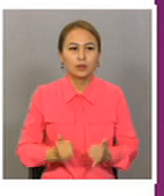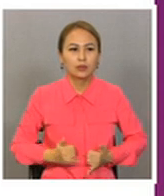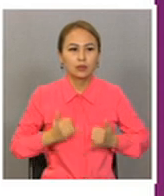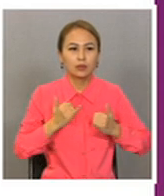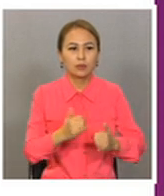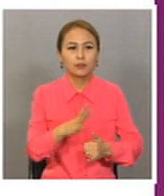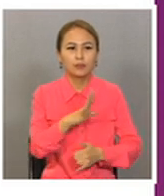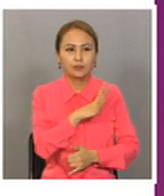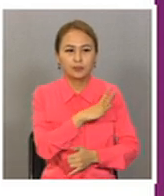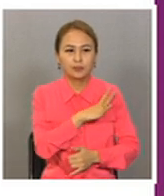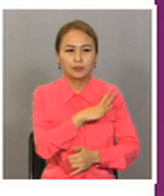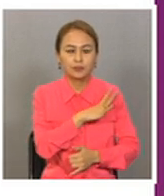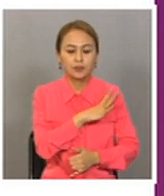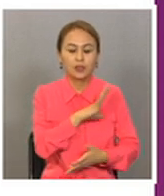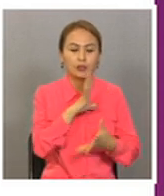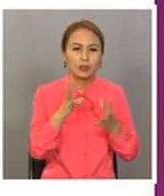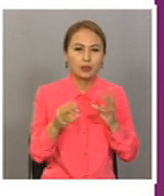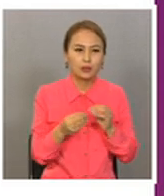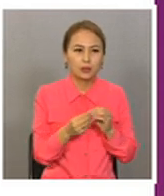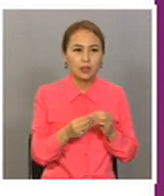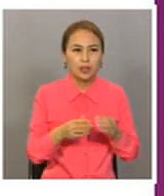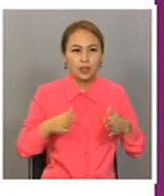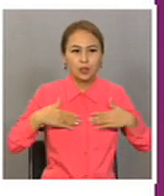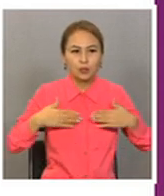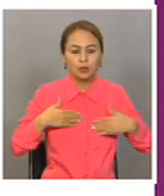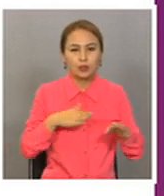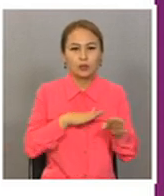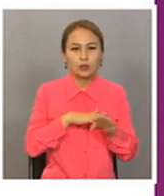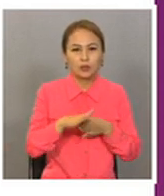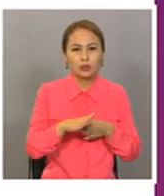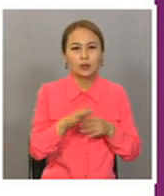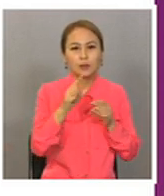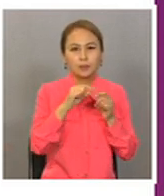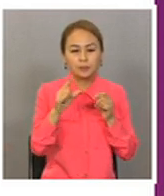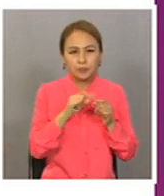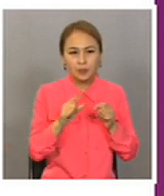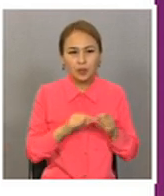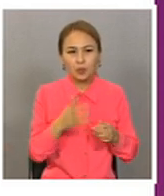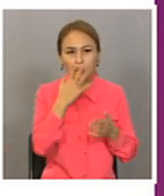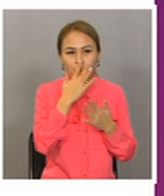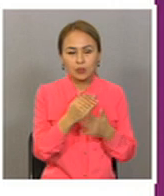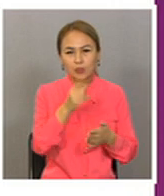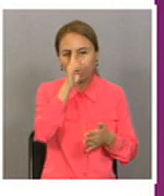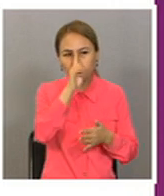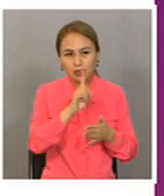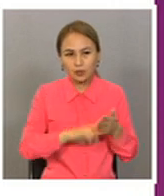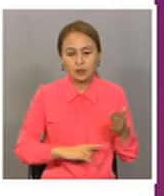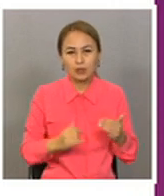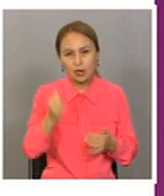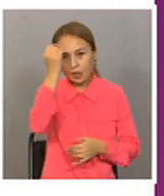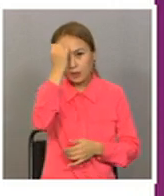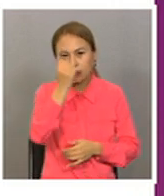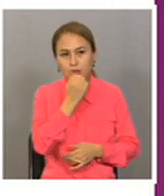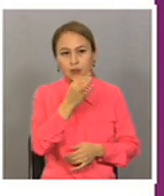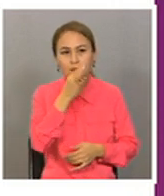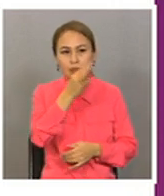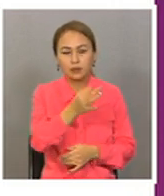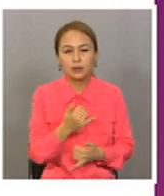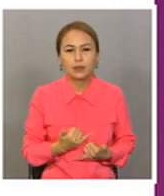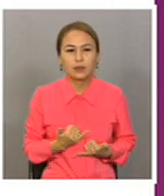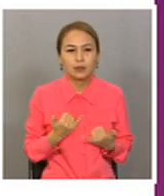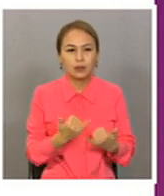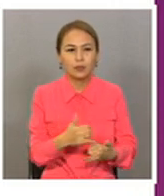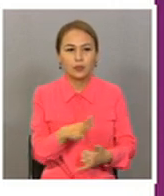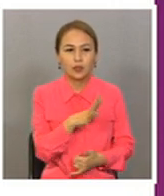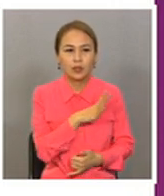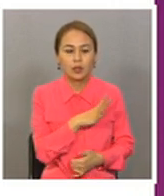тұрды. Яғни, кеудесі дәңге толы бидай өзін жаратқан иесіне алғысын білдіріп сыйынып тұр.